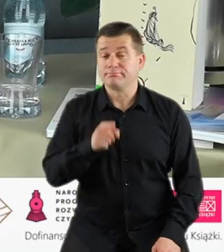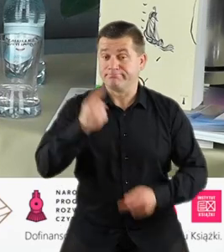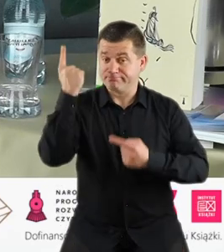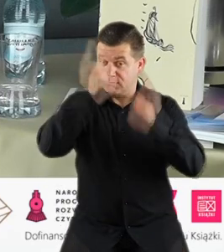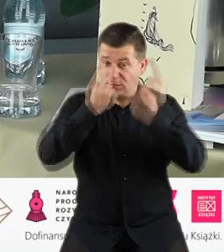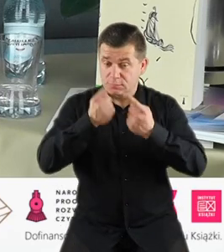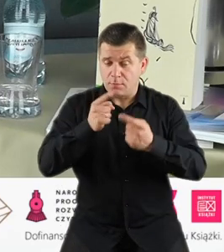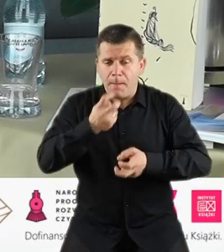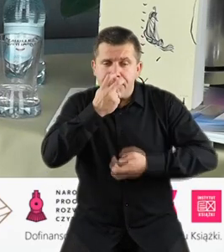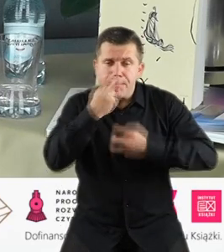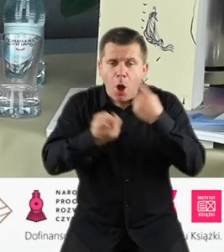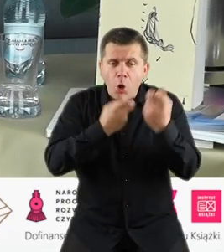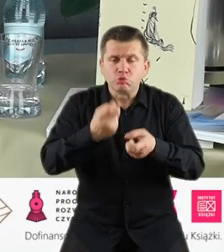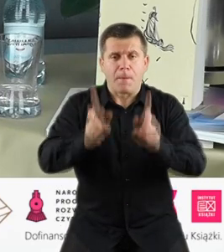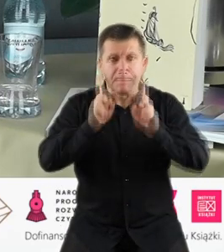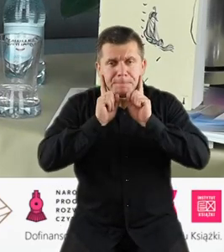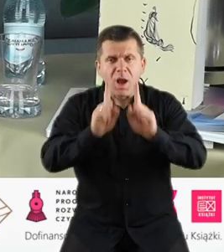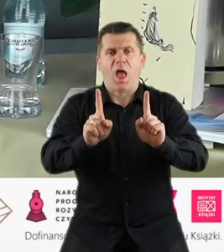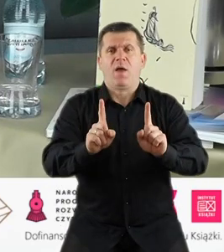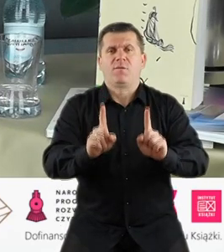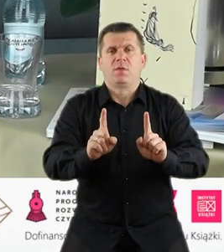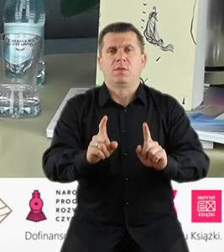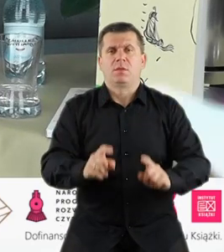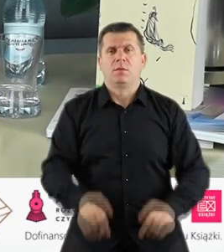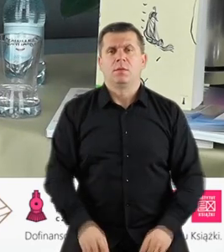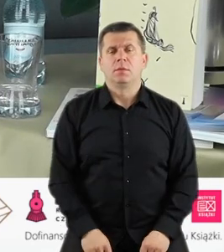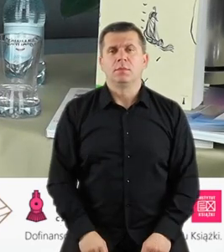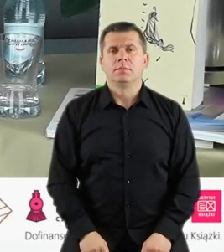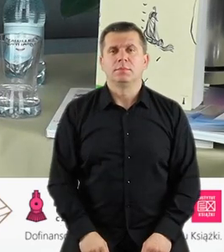Z takim myśleniem o poszukiwaniu prawdy, no